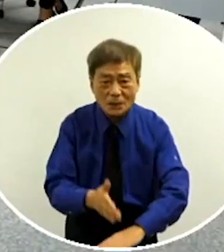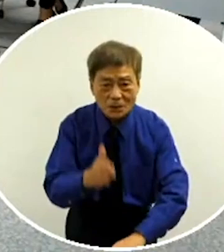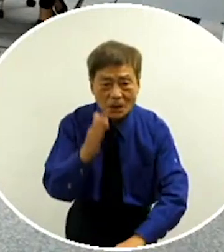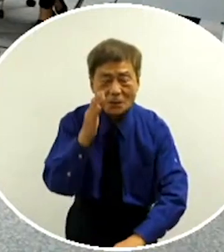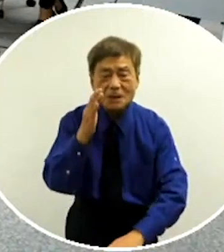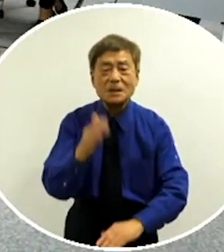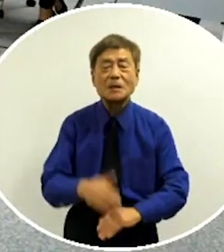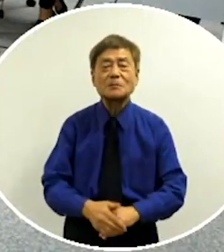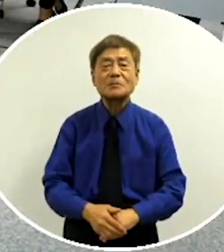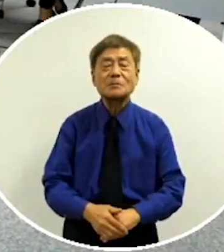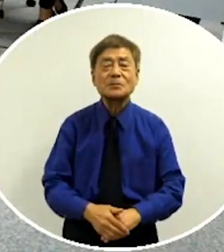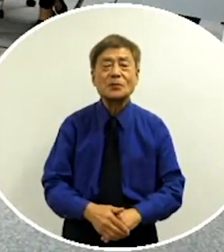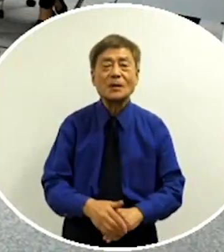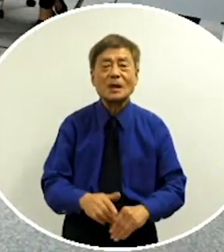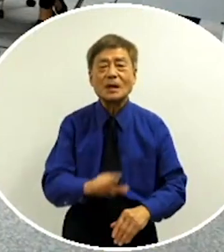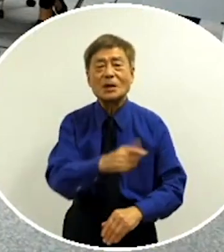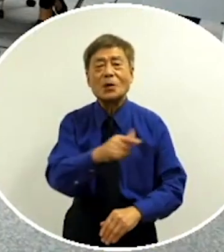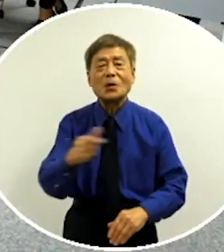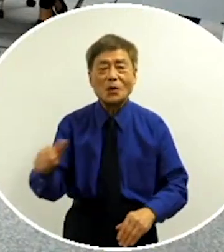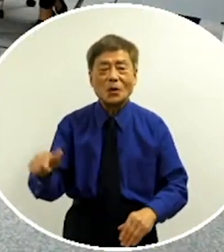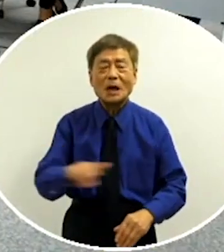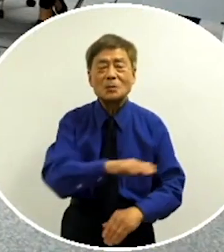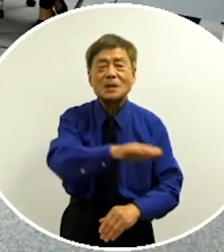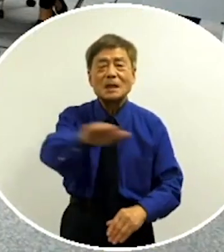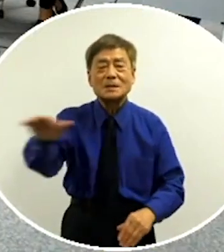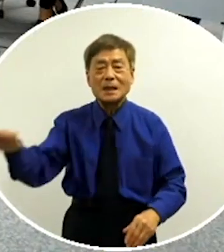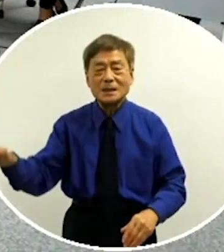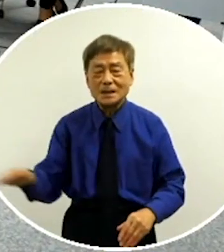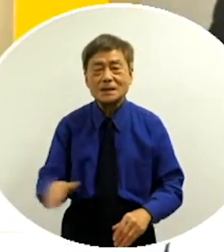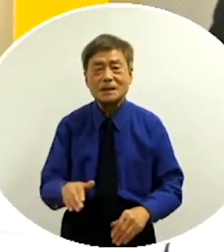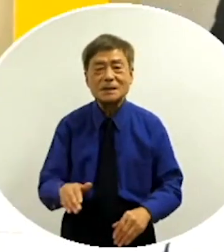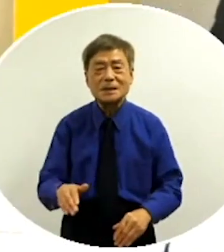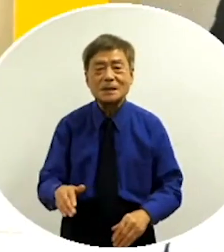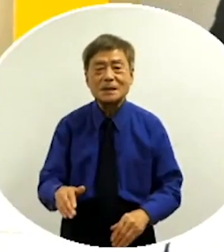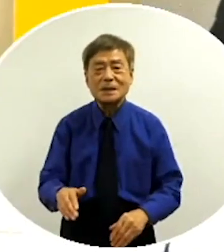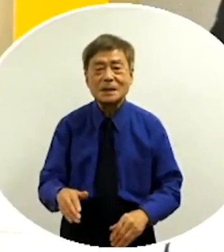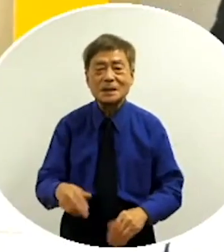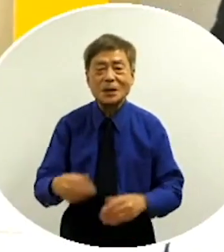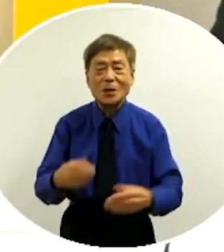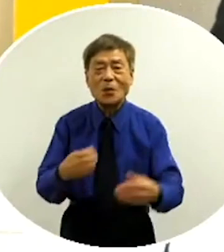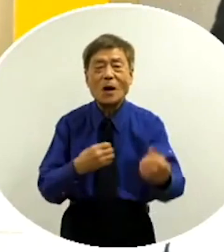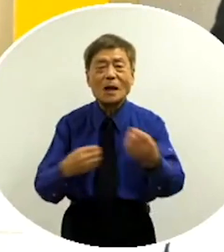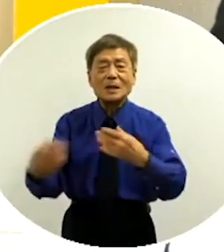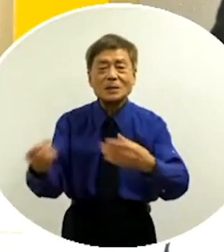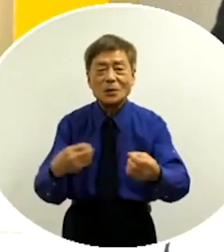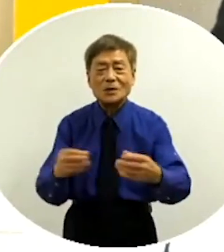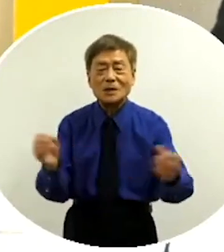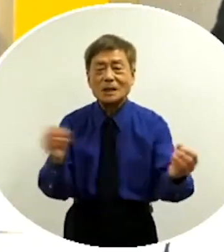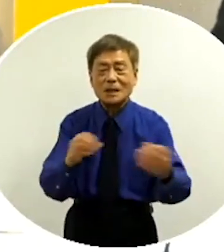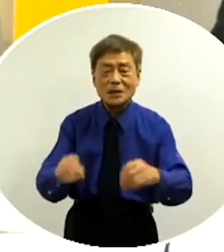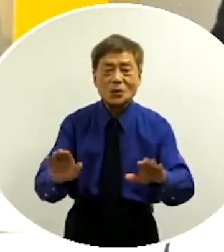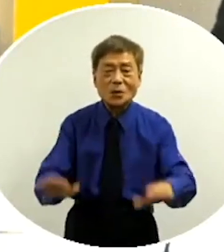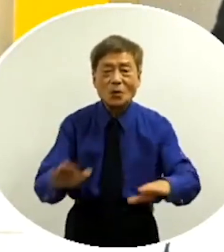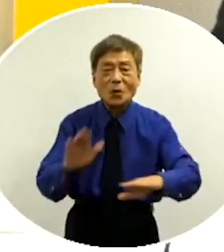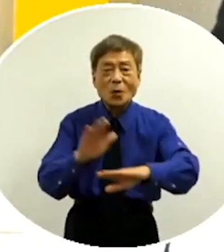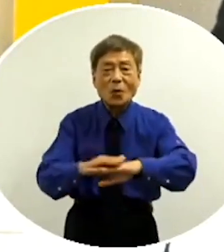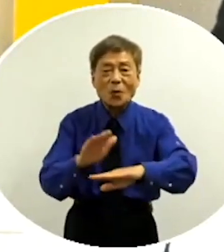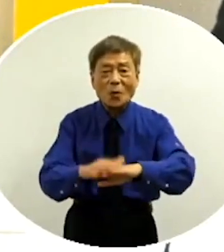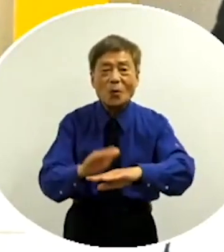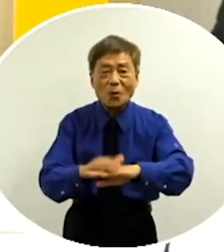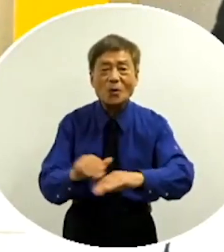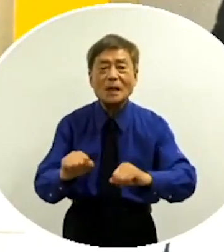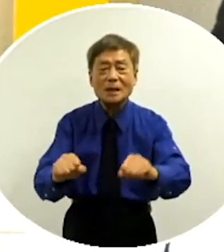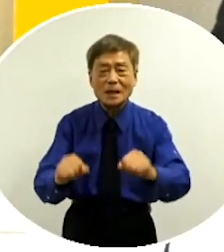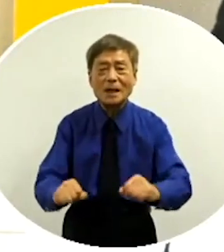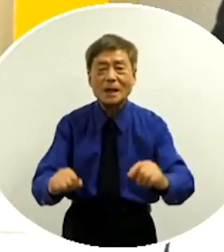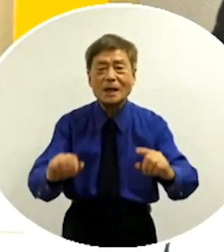た32て&パートナーズ日ですありがとうございましたaこのような形式でもこの代表請求のための航海